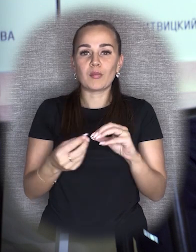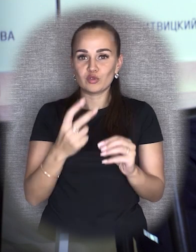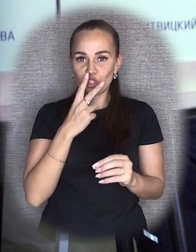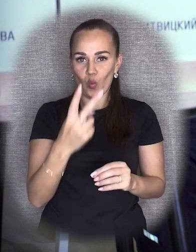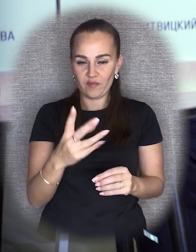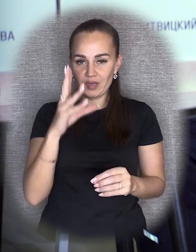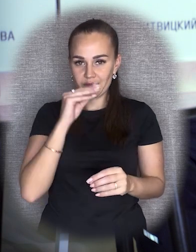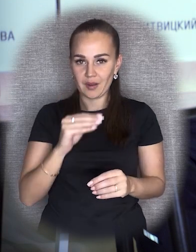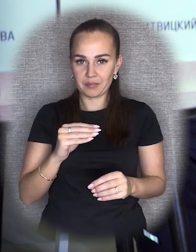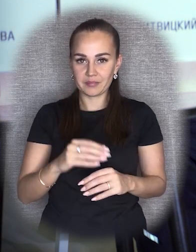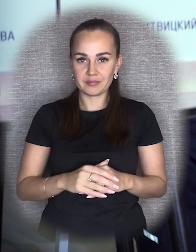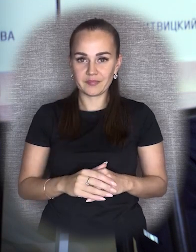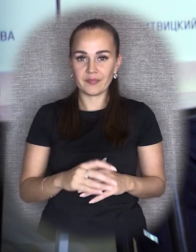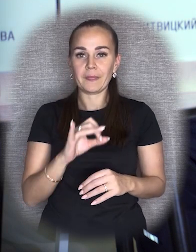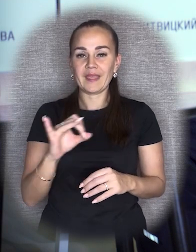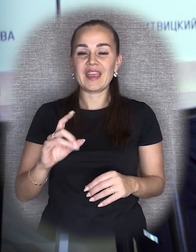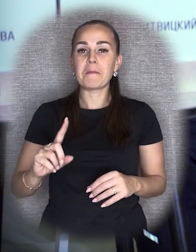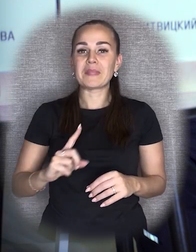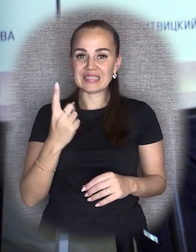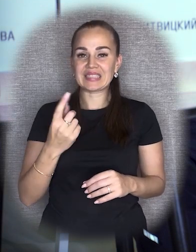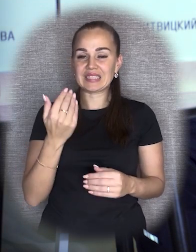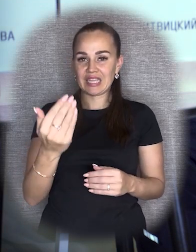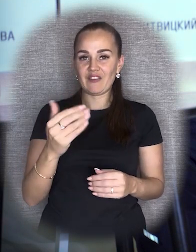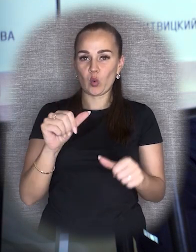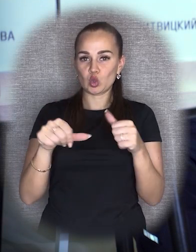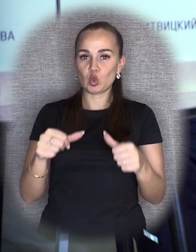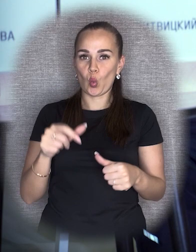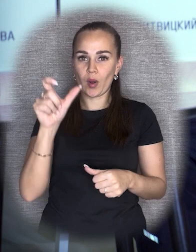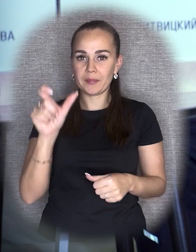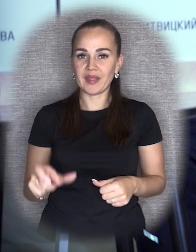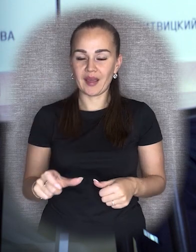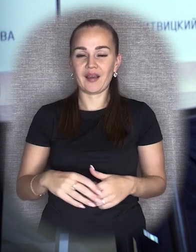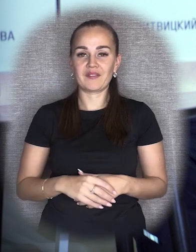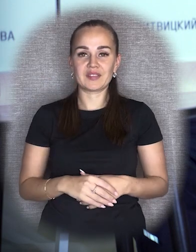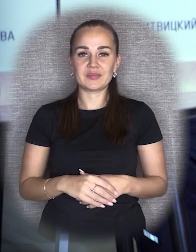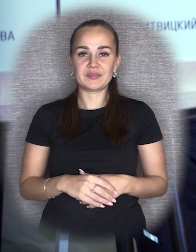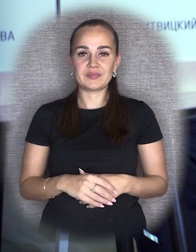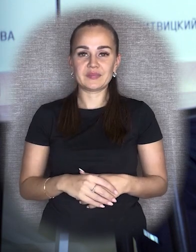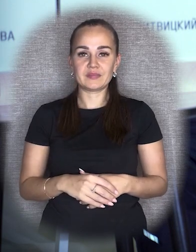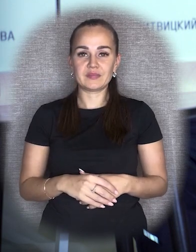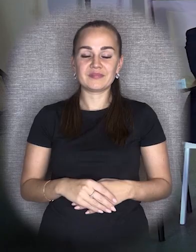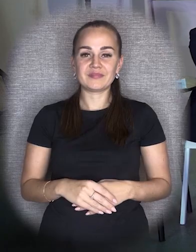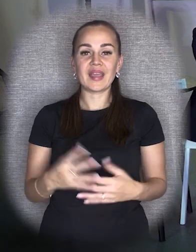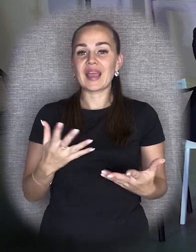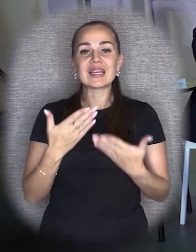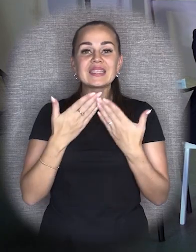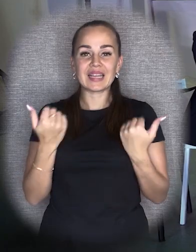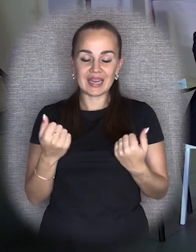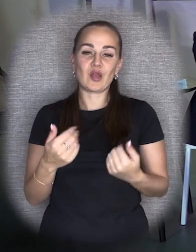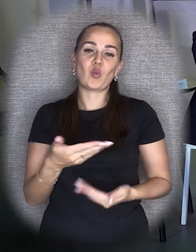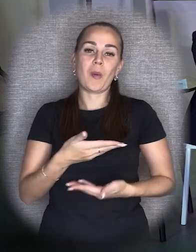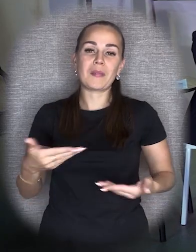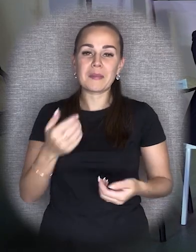и из мастерских скульпторов. Вот, то есть, опять же, такой дополнительный бонус. Я